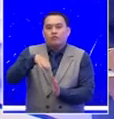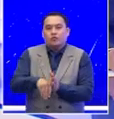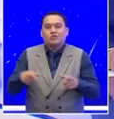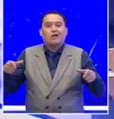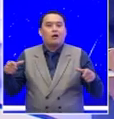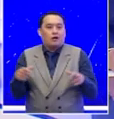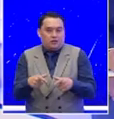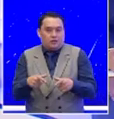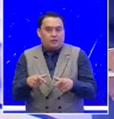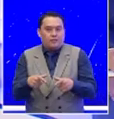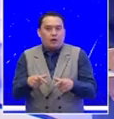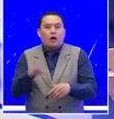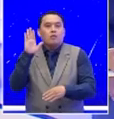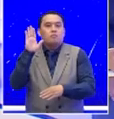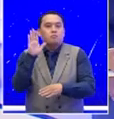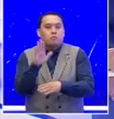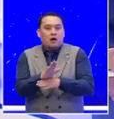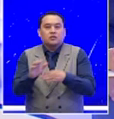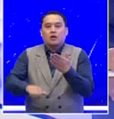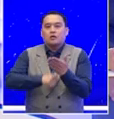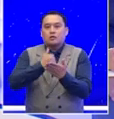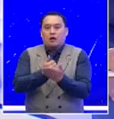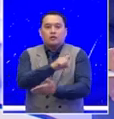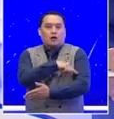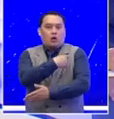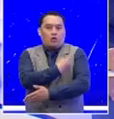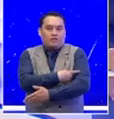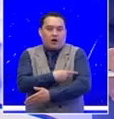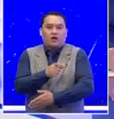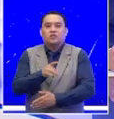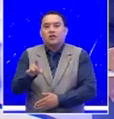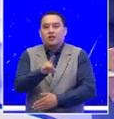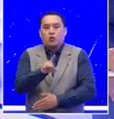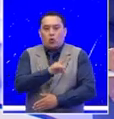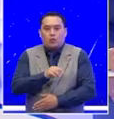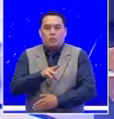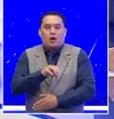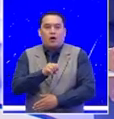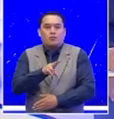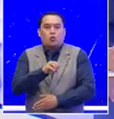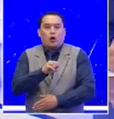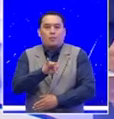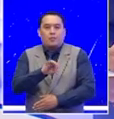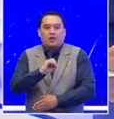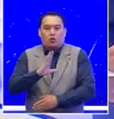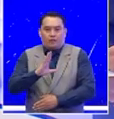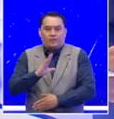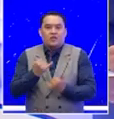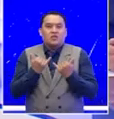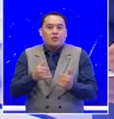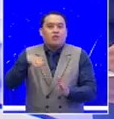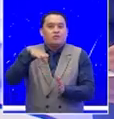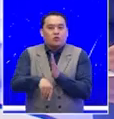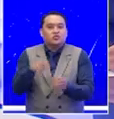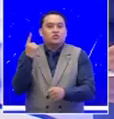карантин. Соответствующее постановление вынес главный государственный санитарный врач региона Кайрат Баймухамбетов. Теперь вводится